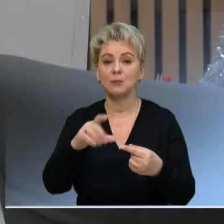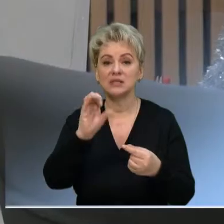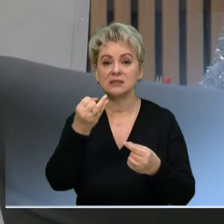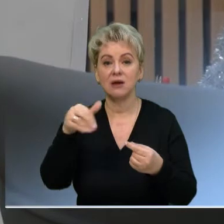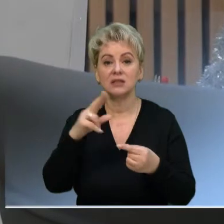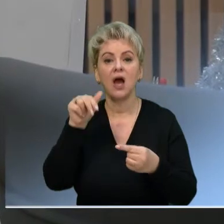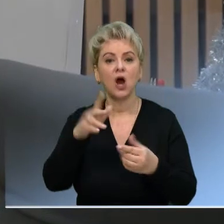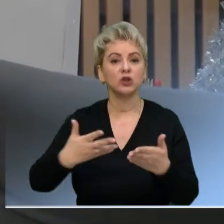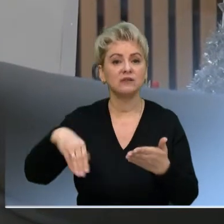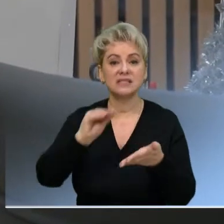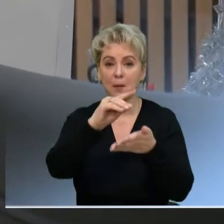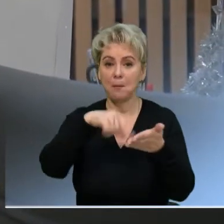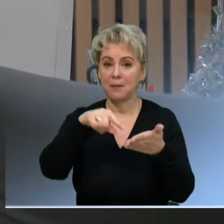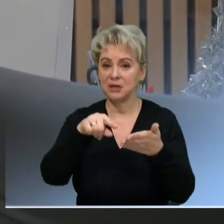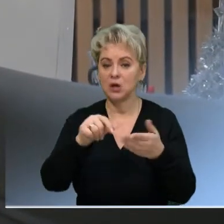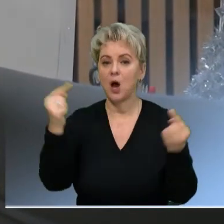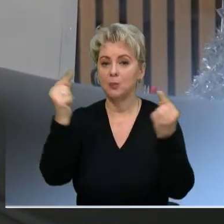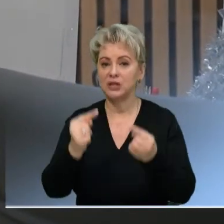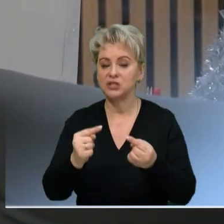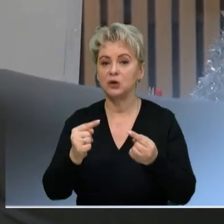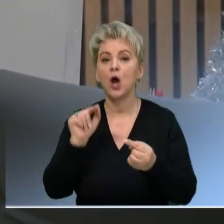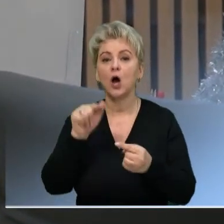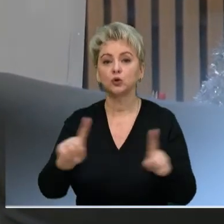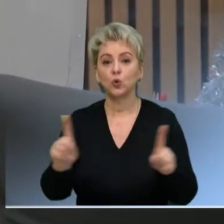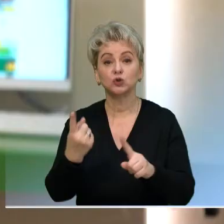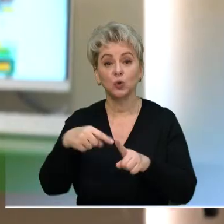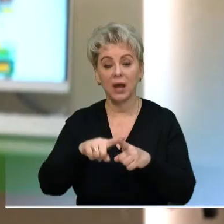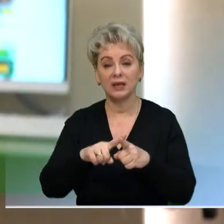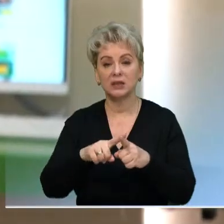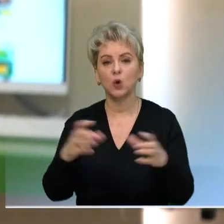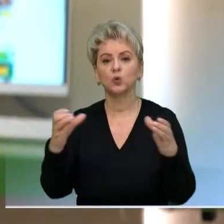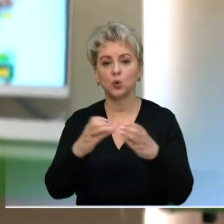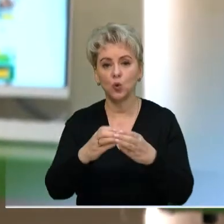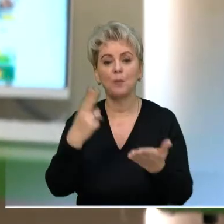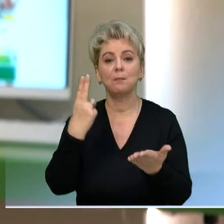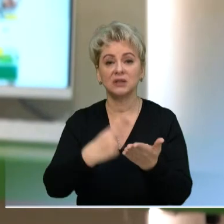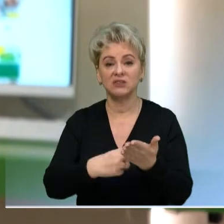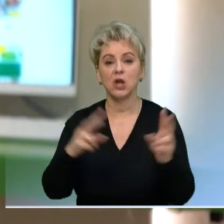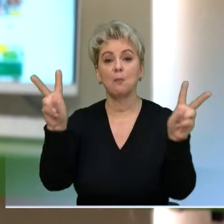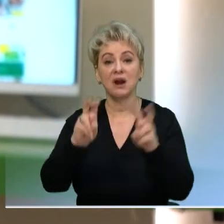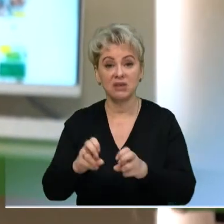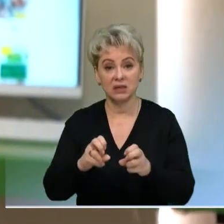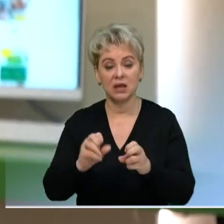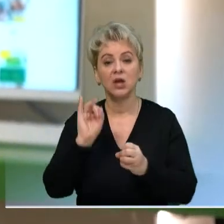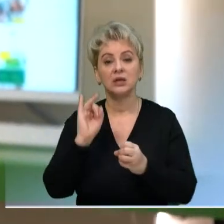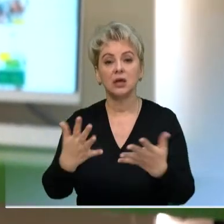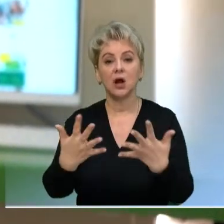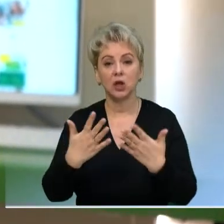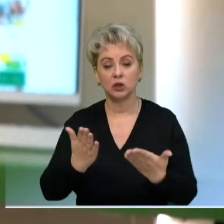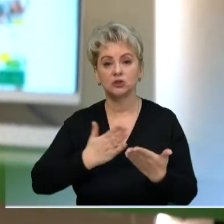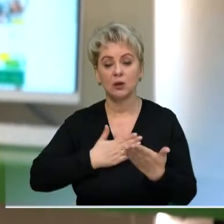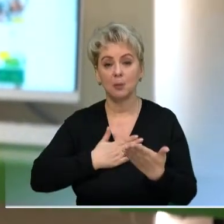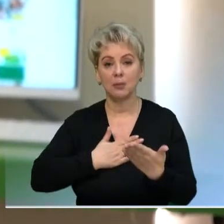все помечены определенным галочкой о том, что это группа подтверждена и проверена. И, конечно же,